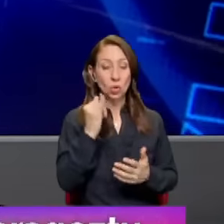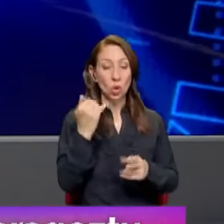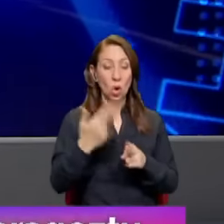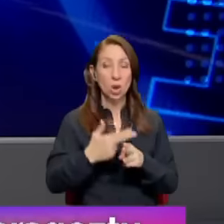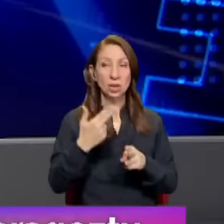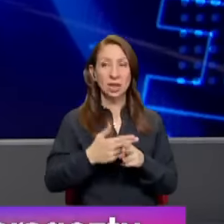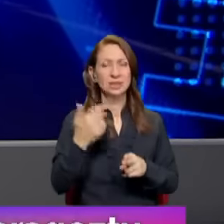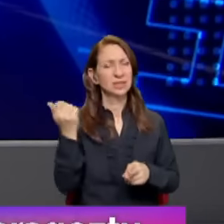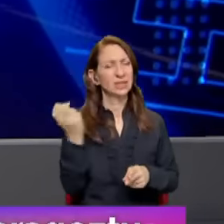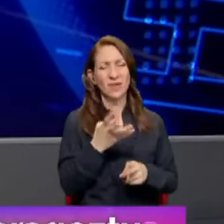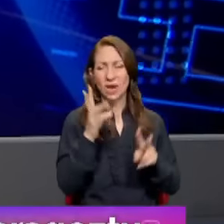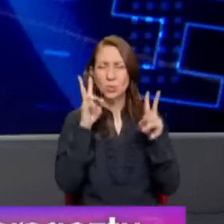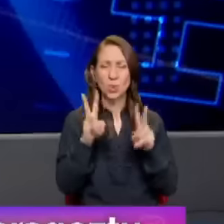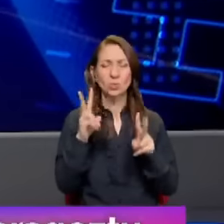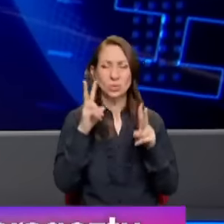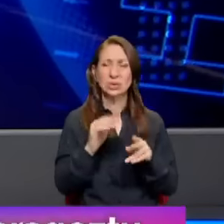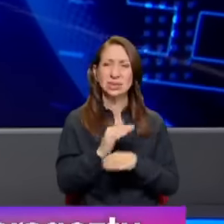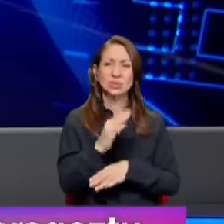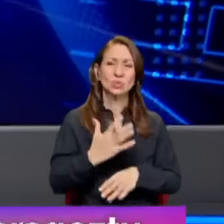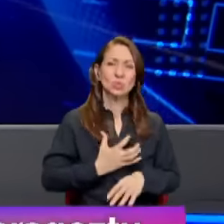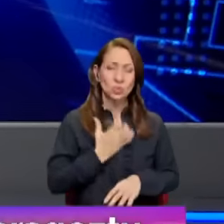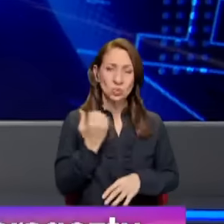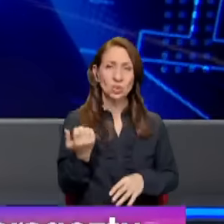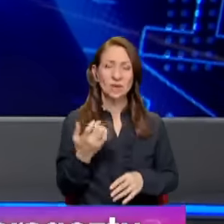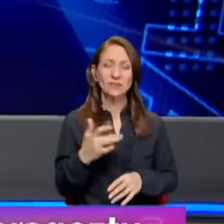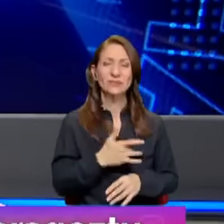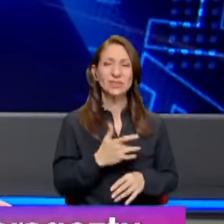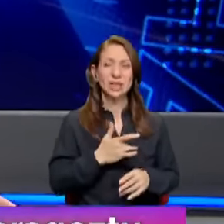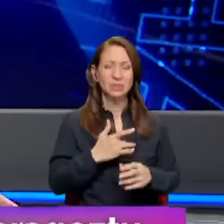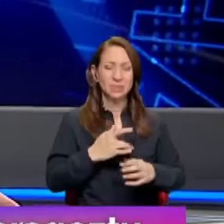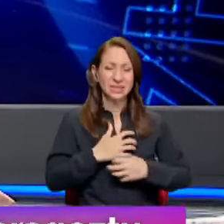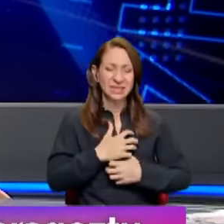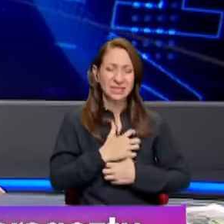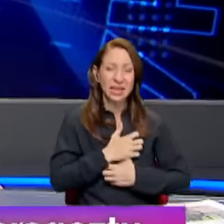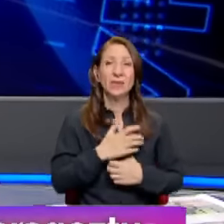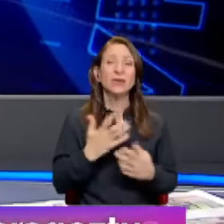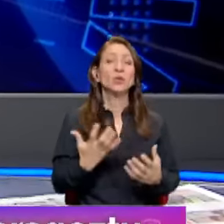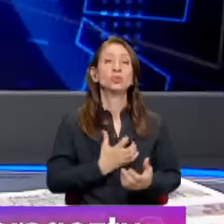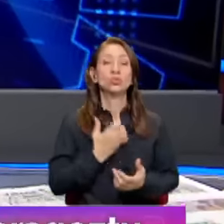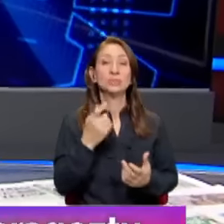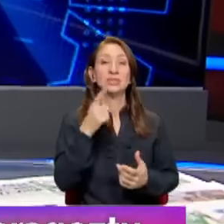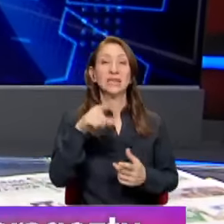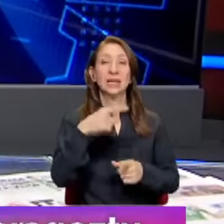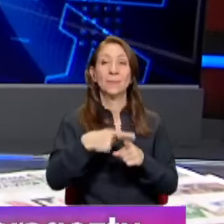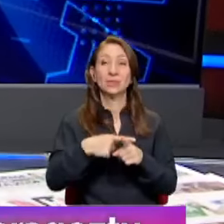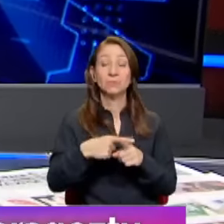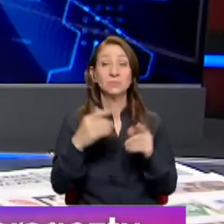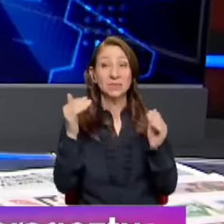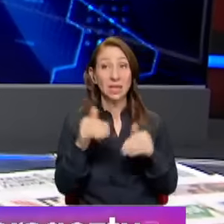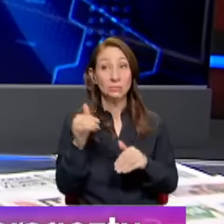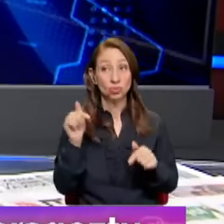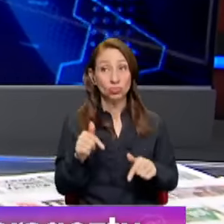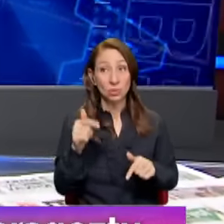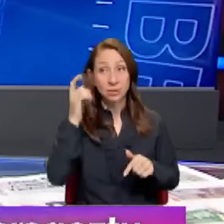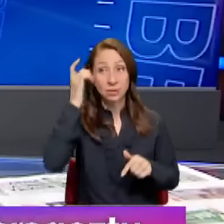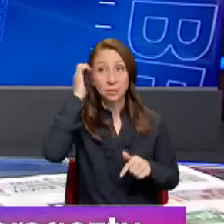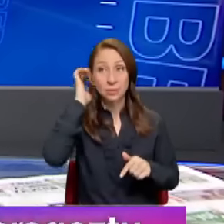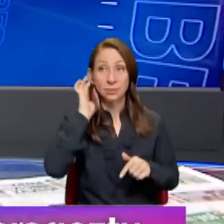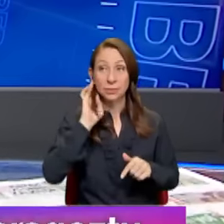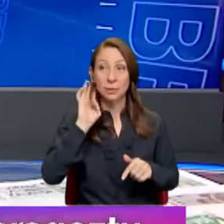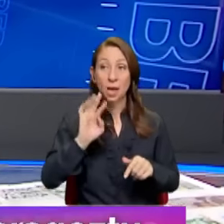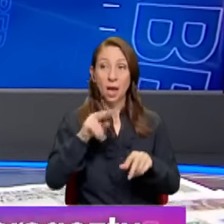örnekleri defalarca gördük yaşadık üzüldük vicdanımız yaralandı ve maalesef sizlerle de paylaştık gelelim Şimdi